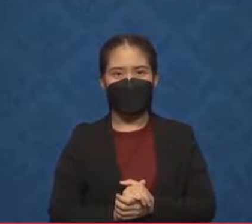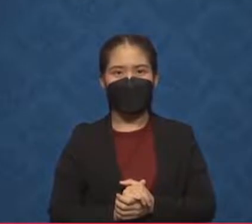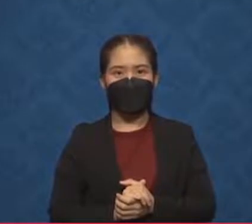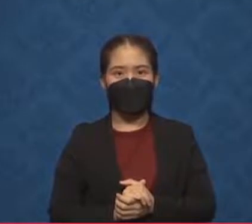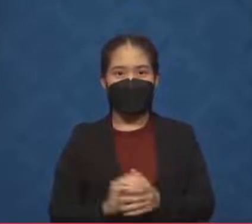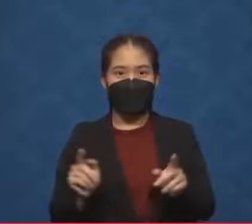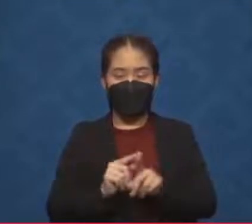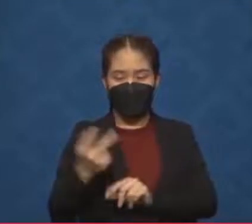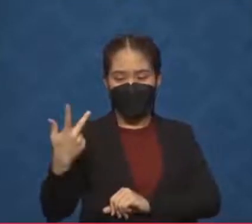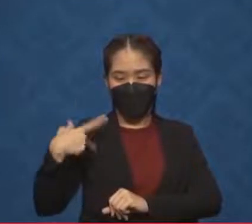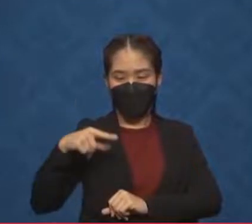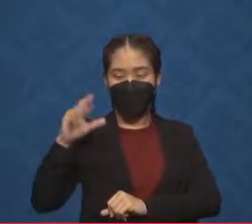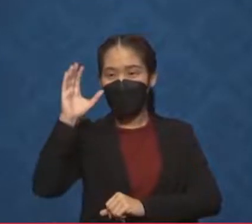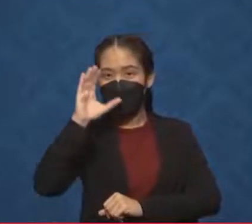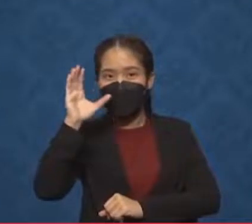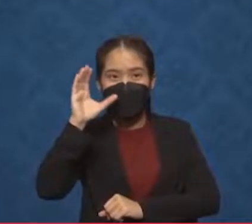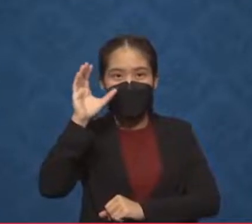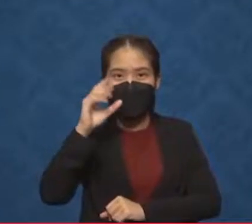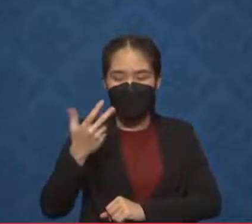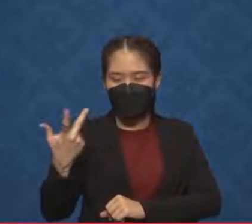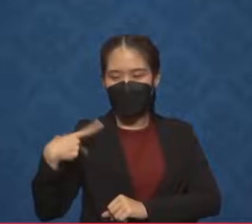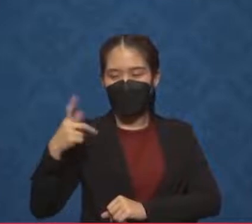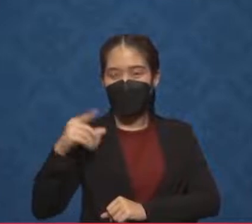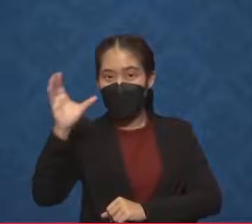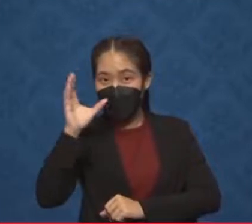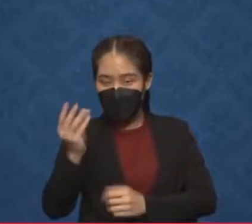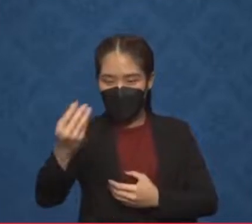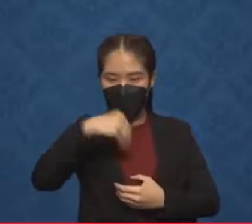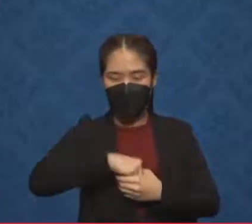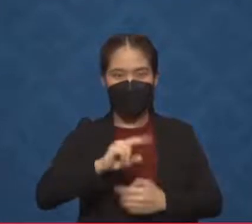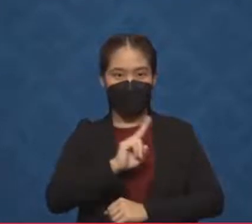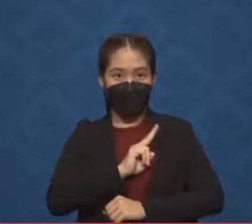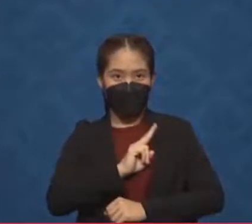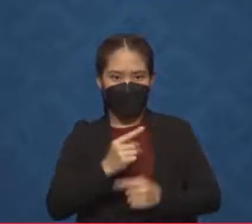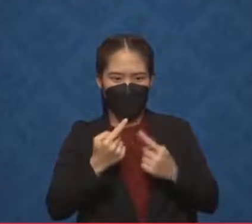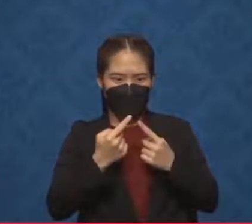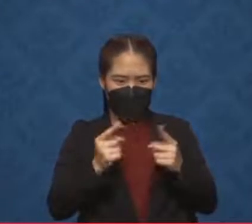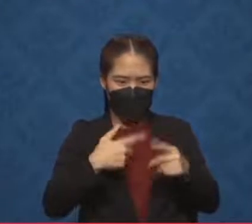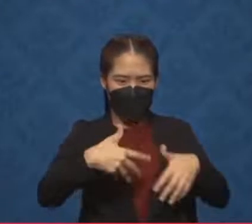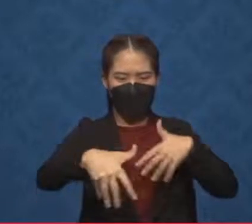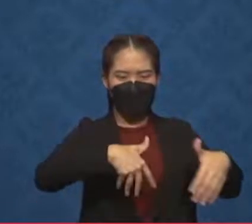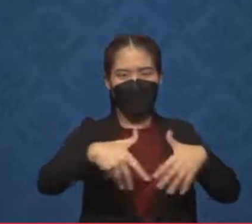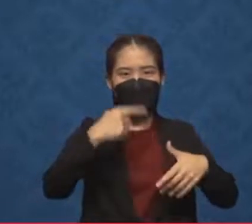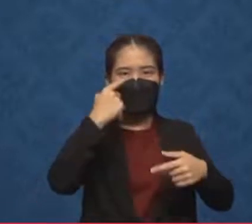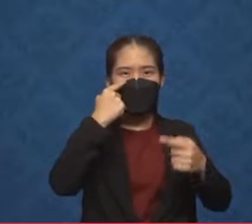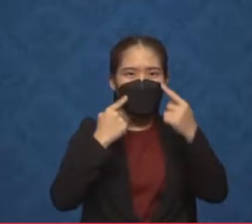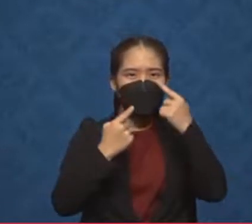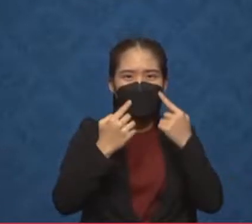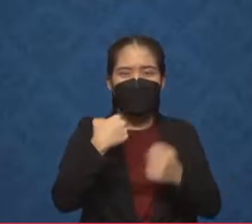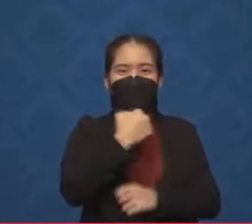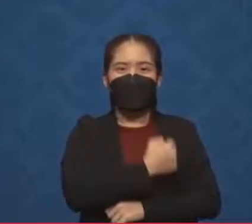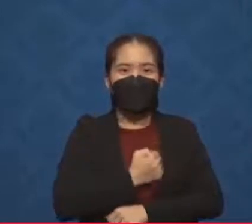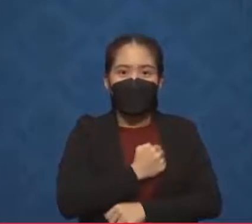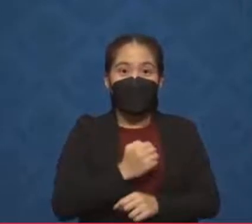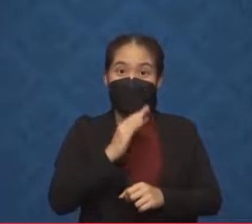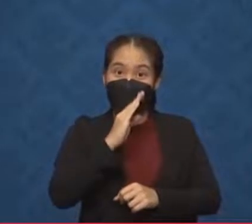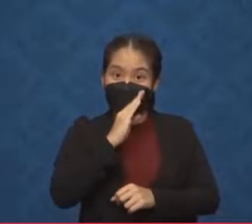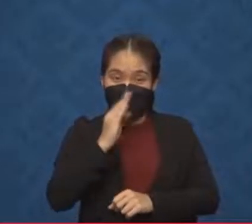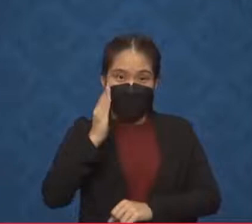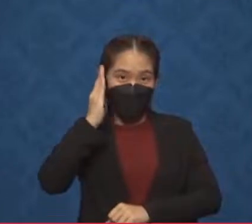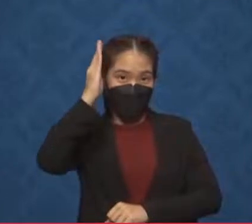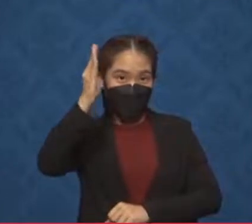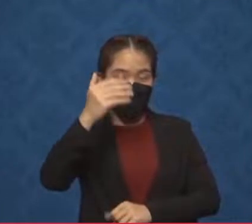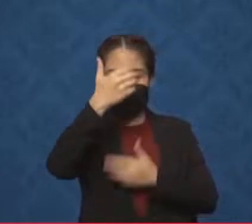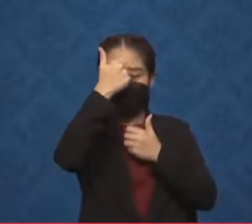สมพงษ์เปิดซักฟอกอัดนายกรัฐมนตรีโอครั้งครั้งอำนาจค้าความตายกับประชาชนไม่เร่งหา